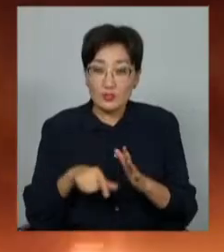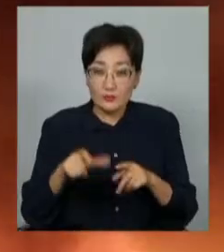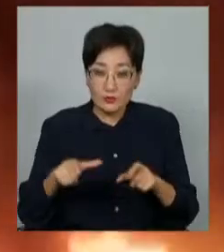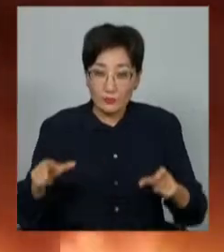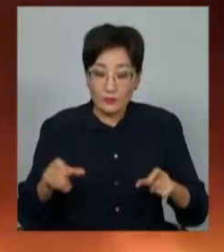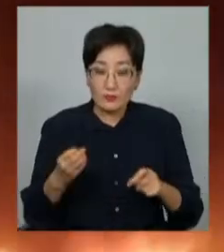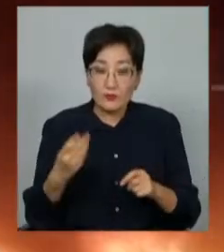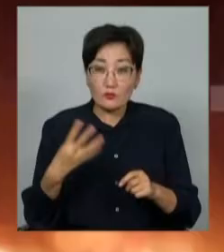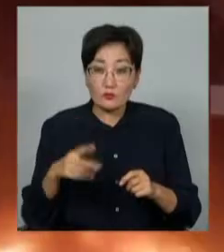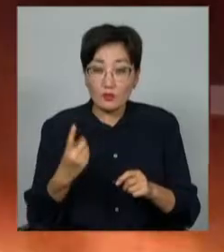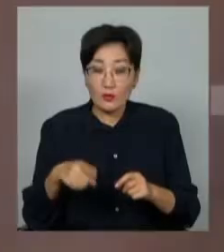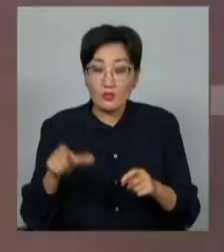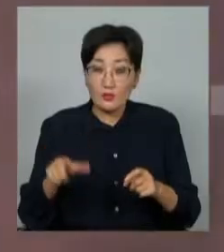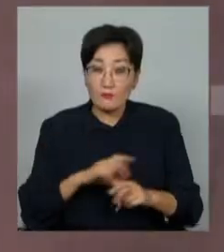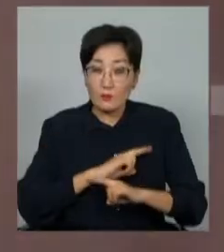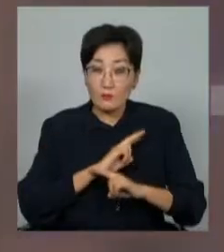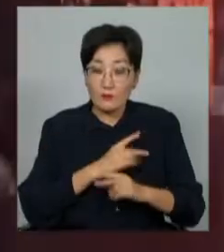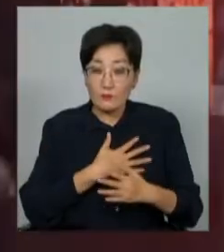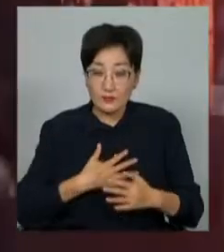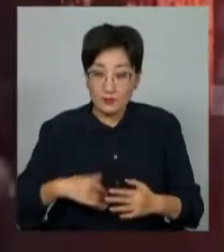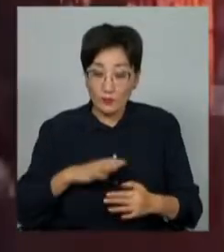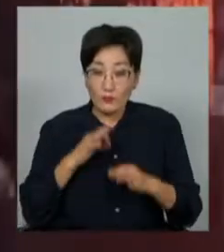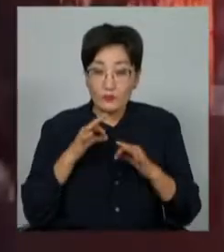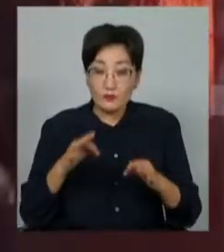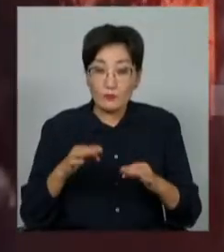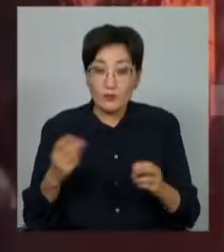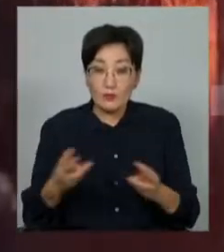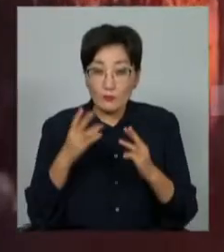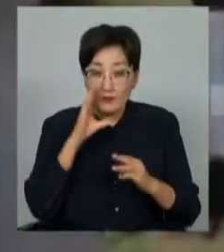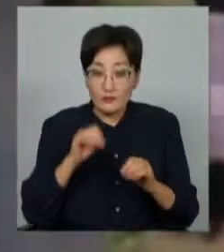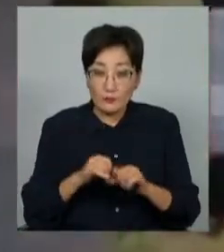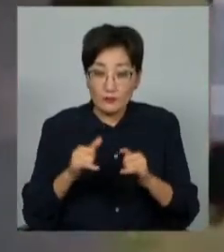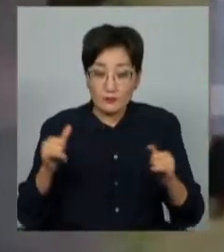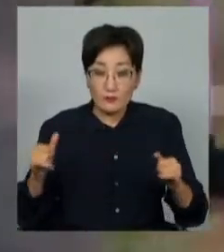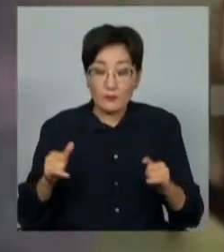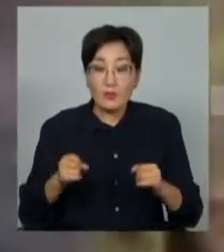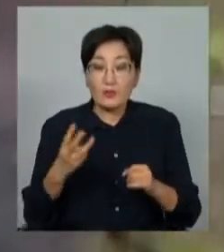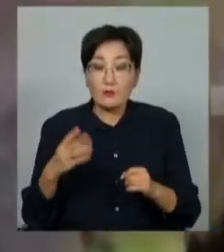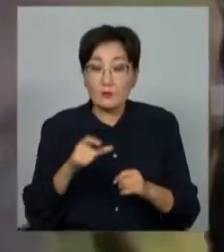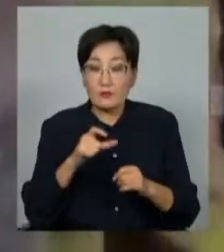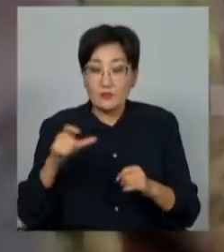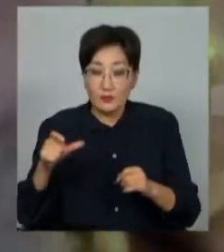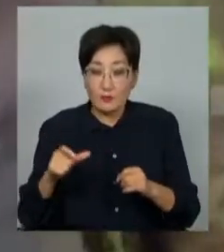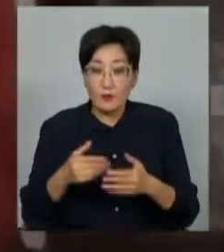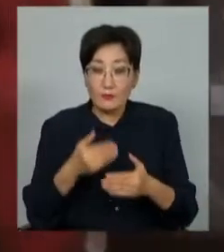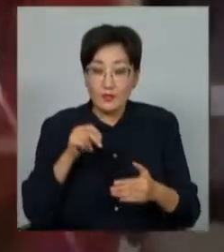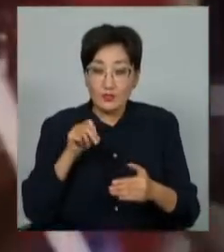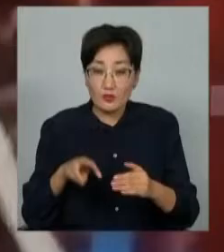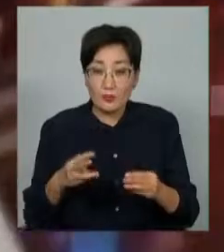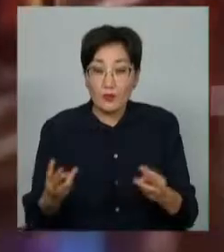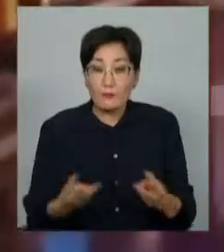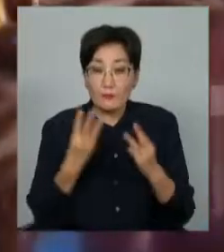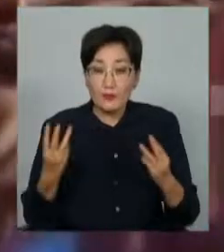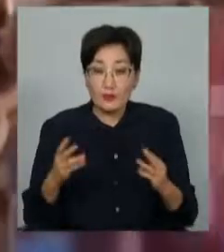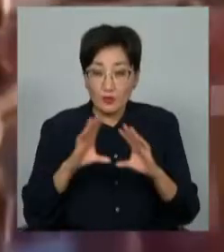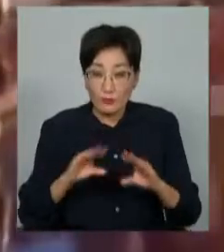человек, еще 41 пострадал. Местные власти рассказали, что огонь успел распространиться на несколько этажей, прежде чем пожарным